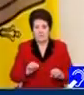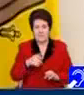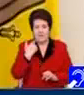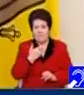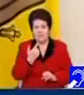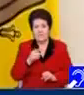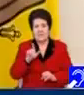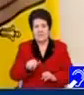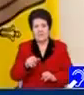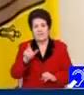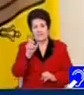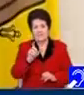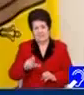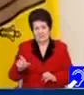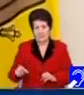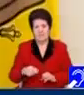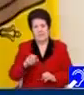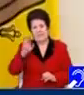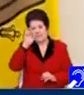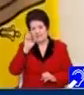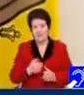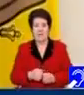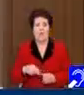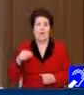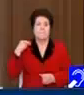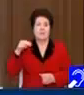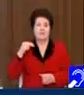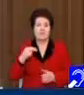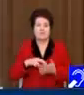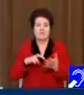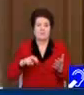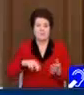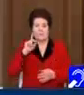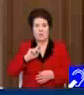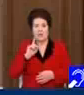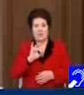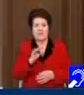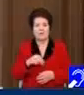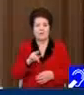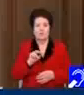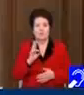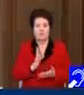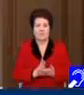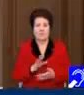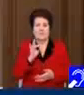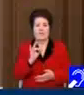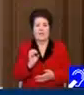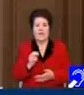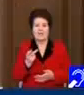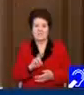țară și față de cetățenii ei veți reuși. Președintele suspendat temporar, Igor Dodon, a avut o reacție mai